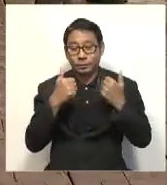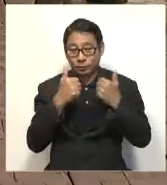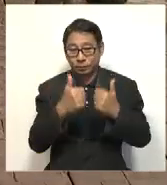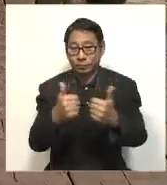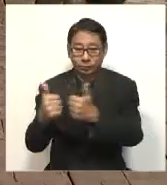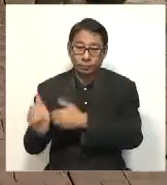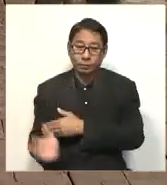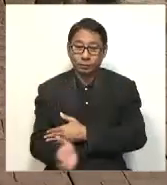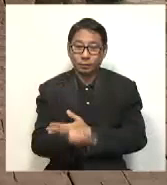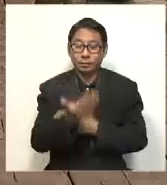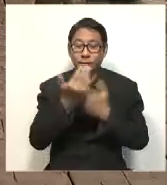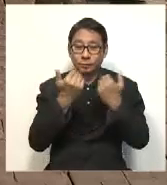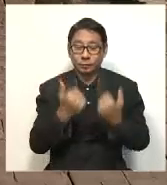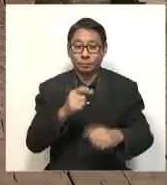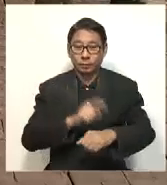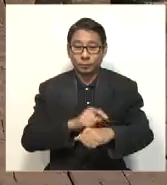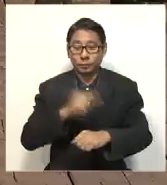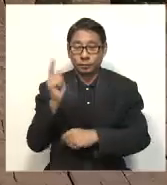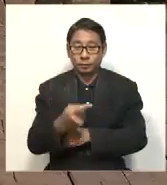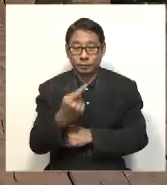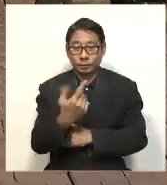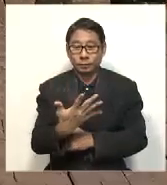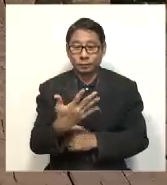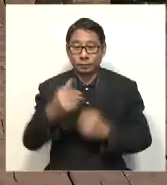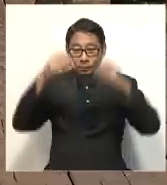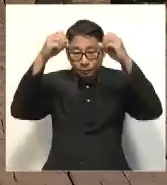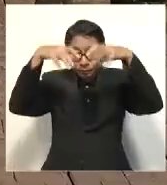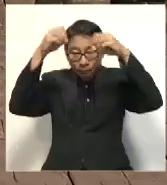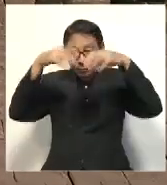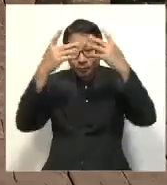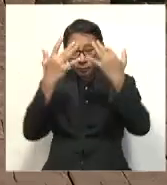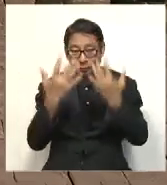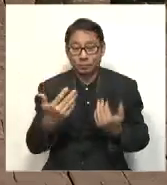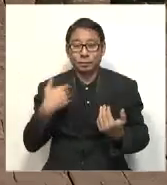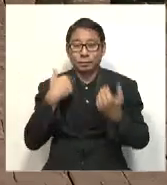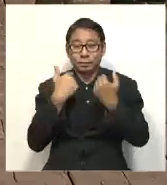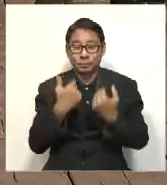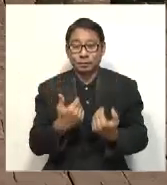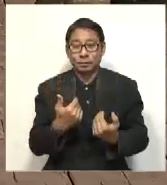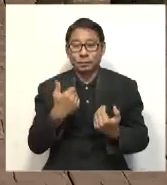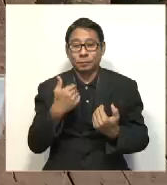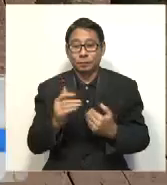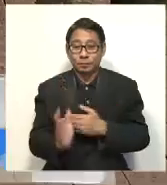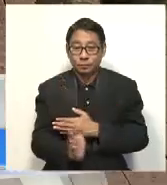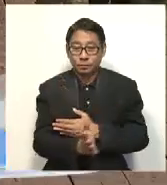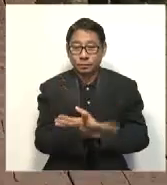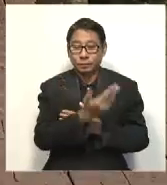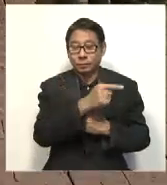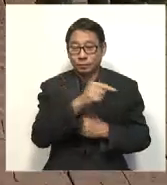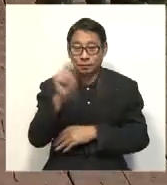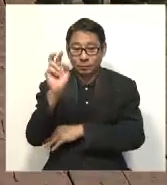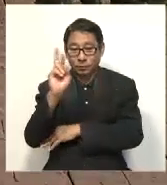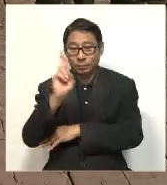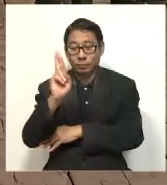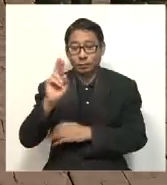พราะว่าเมื่อช่วงเช้าเมื่อที่ผ่านมาเวลาประมาณ5 นาฬิกามีฝนที่ตกลงมาอย่างหนักค่ะแต่ปรากฏว่าตั้งแต่ช่วงเช้าจนถึงเที่ยงวัน